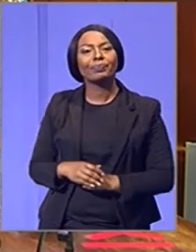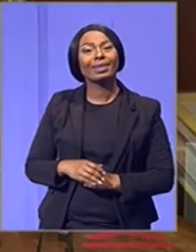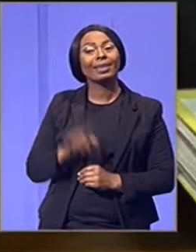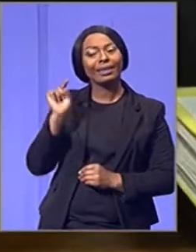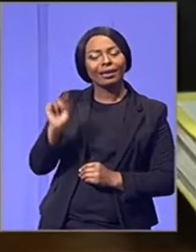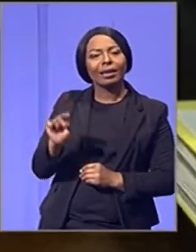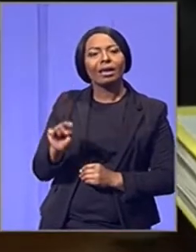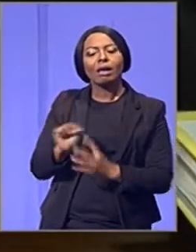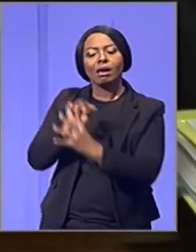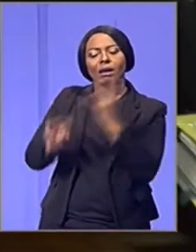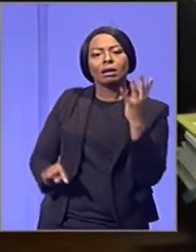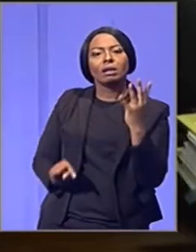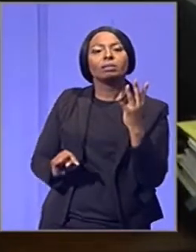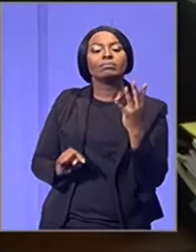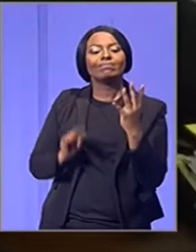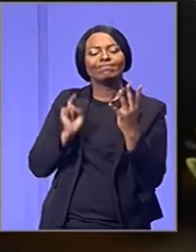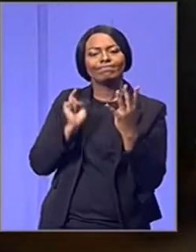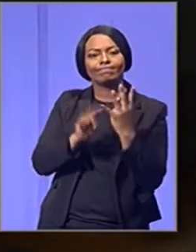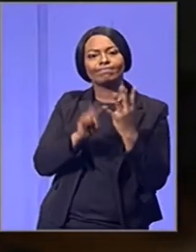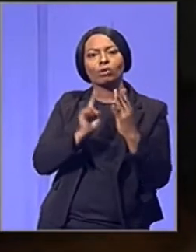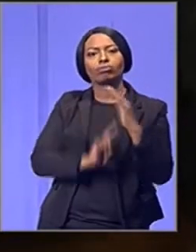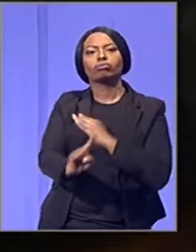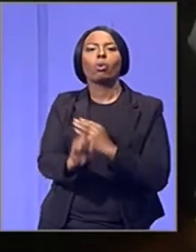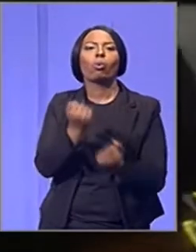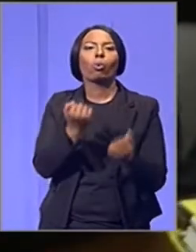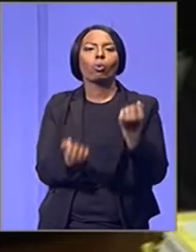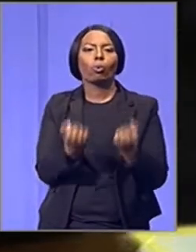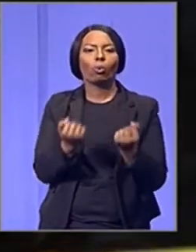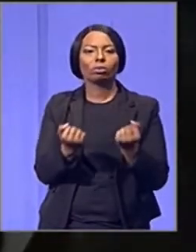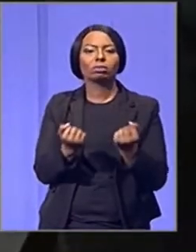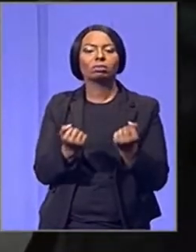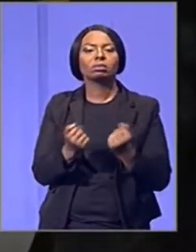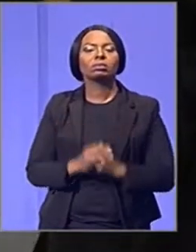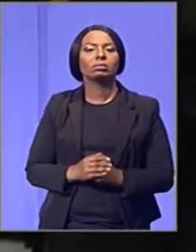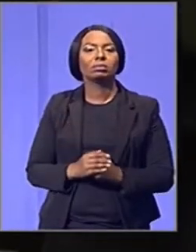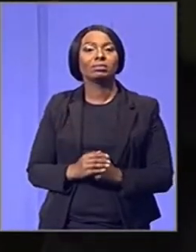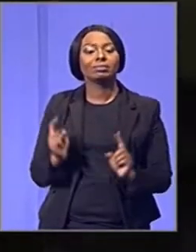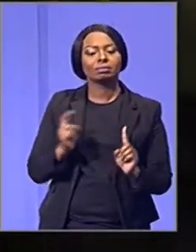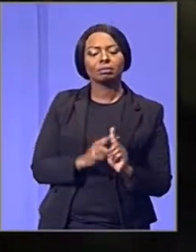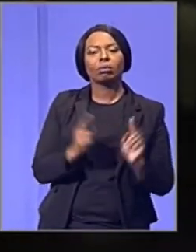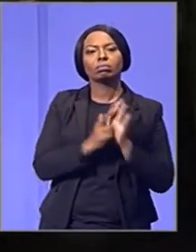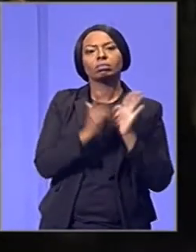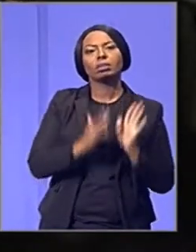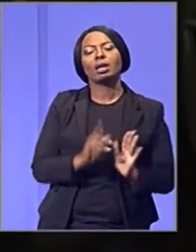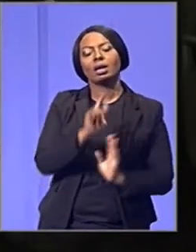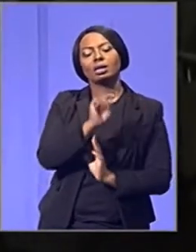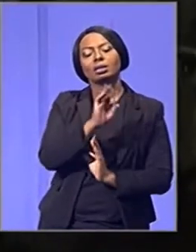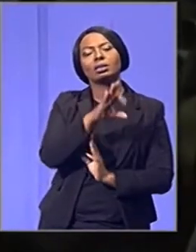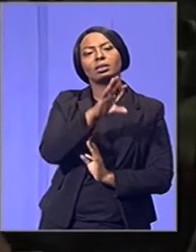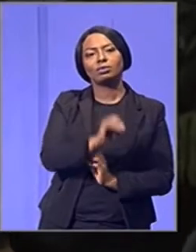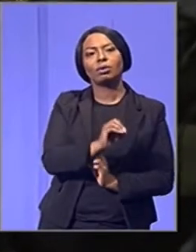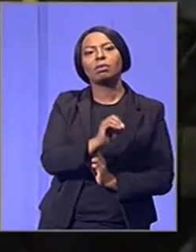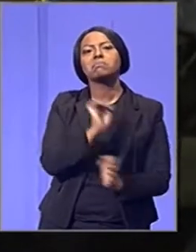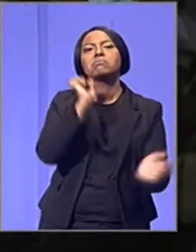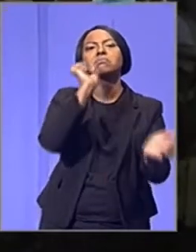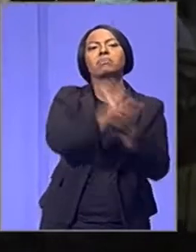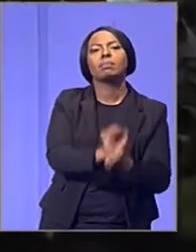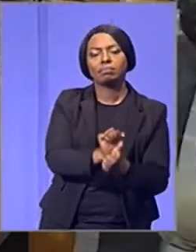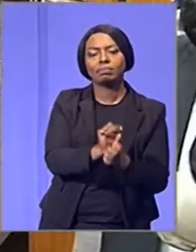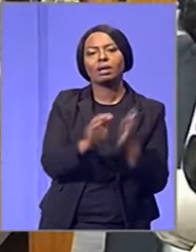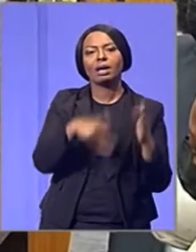eno a ne a tlhageletse kwa kgotlatshekelo. Advocate Malesela Teffo o tshwerwe ka gangwe fela fa tsheko e sena go emisiwa